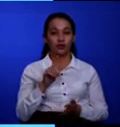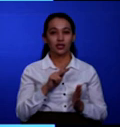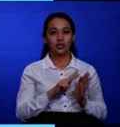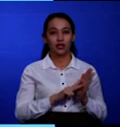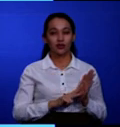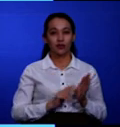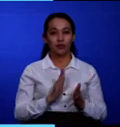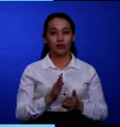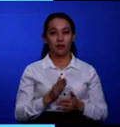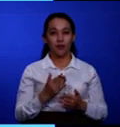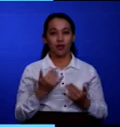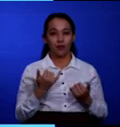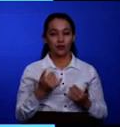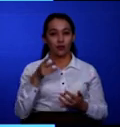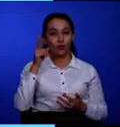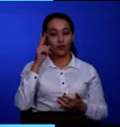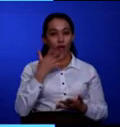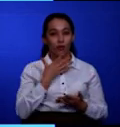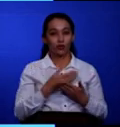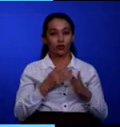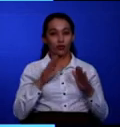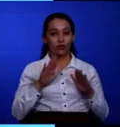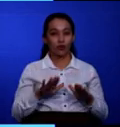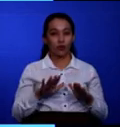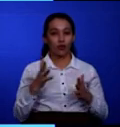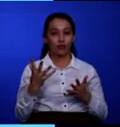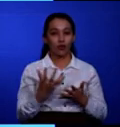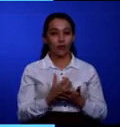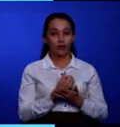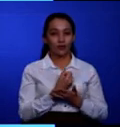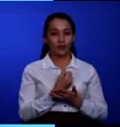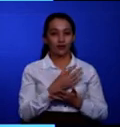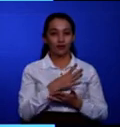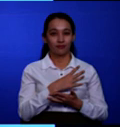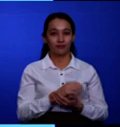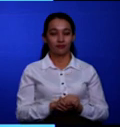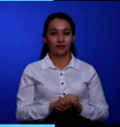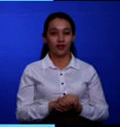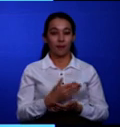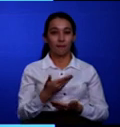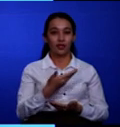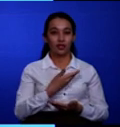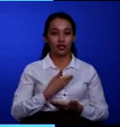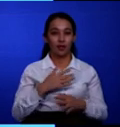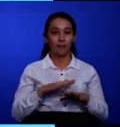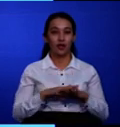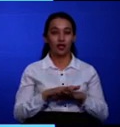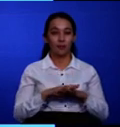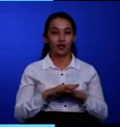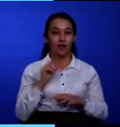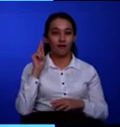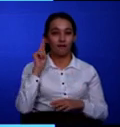580. Mana quyonlarimiz ham o'z joylarini egalladilar. Biz esa matematika